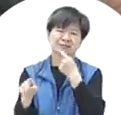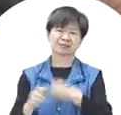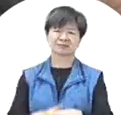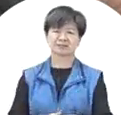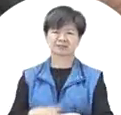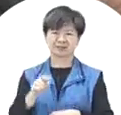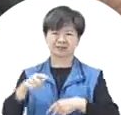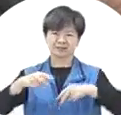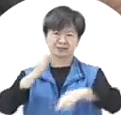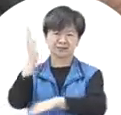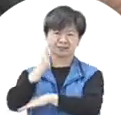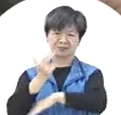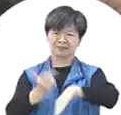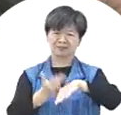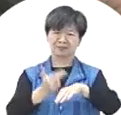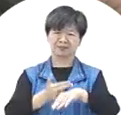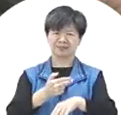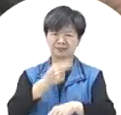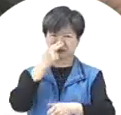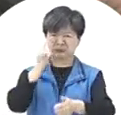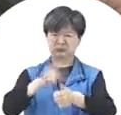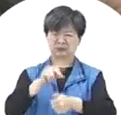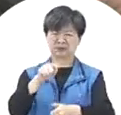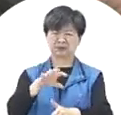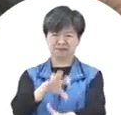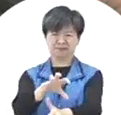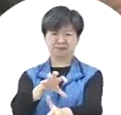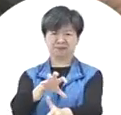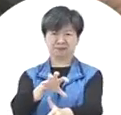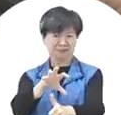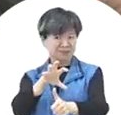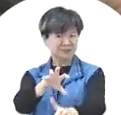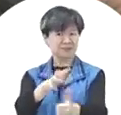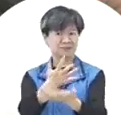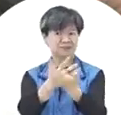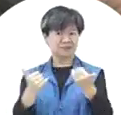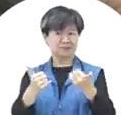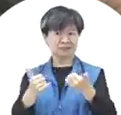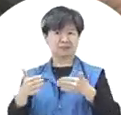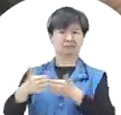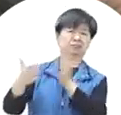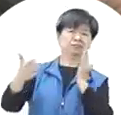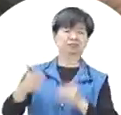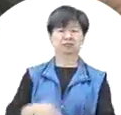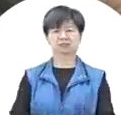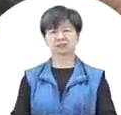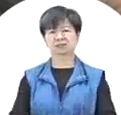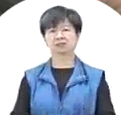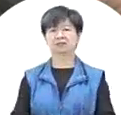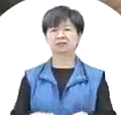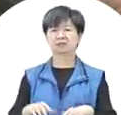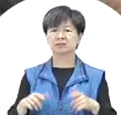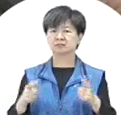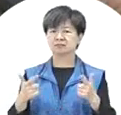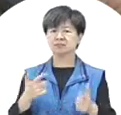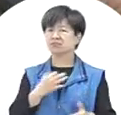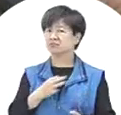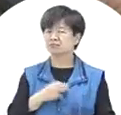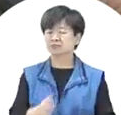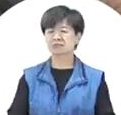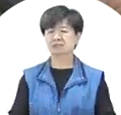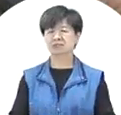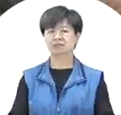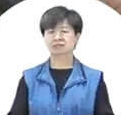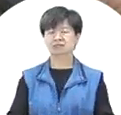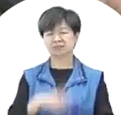段、暴力的手段，去来强制学生没办法去读啊。 他不是不赌诶、欸， 不会啦，我们会真正建国会